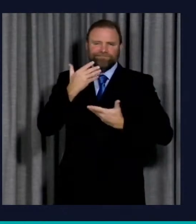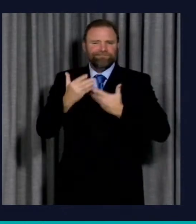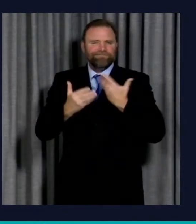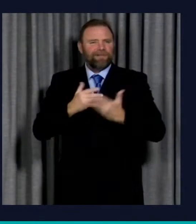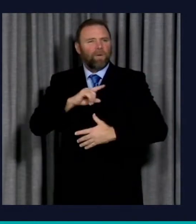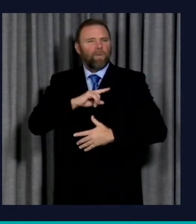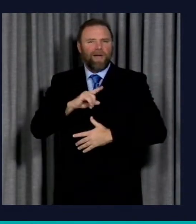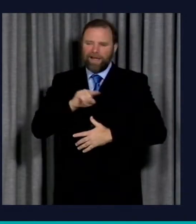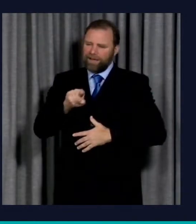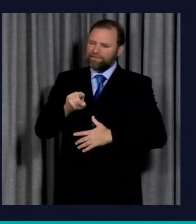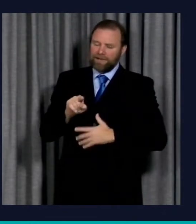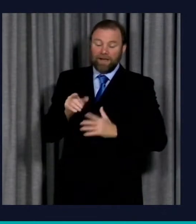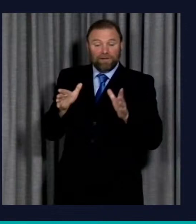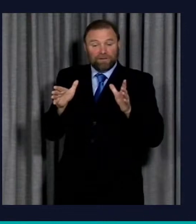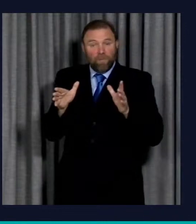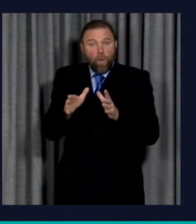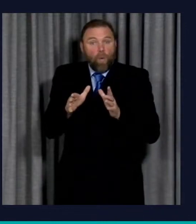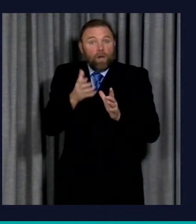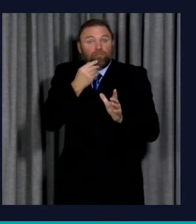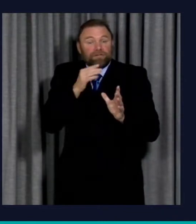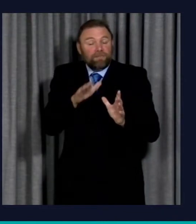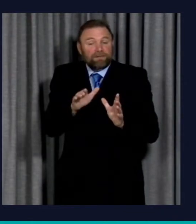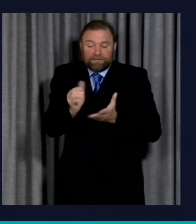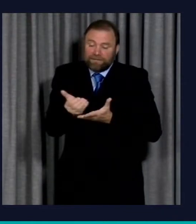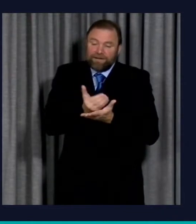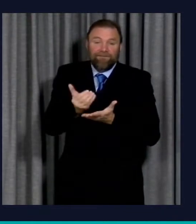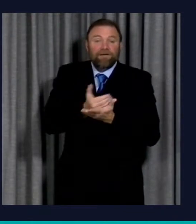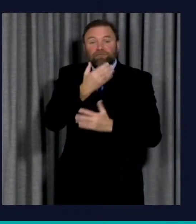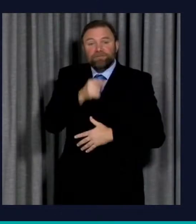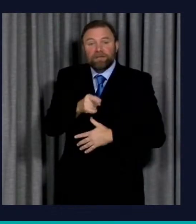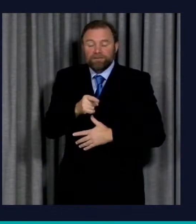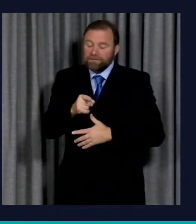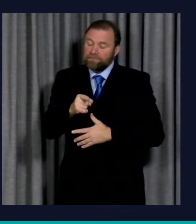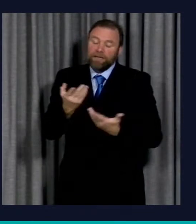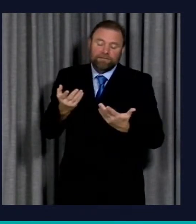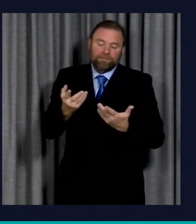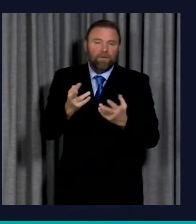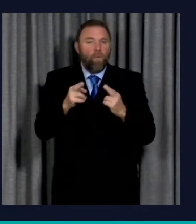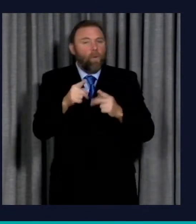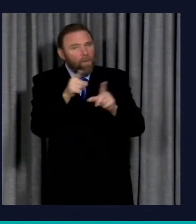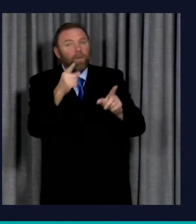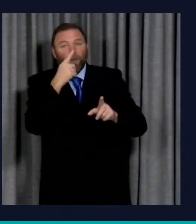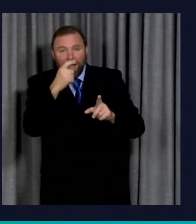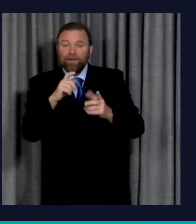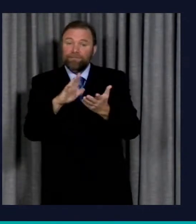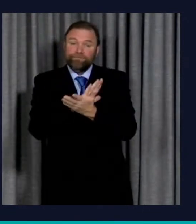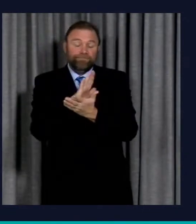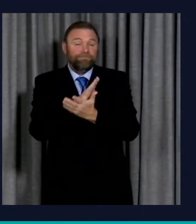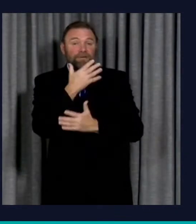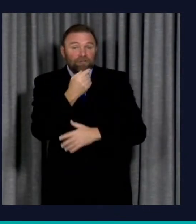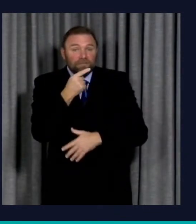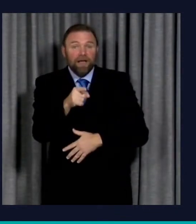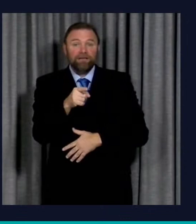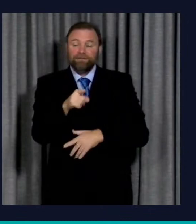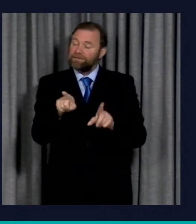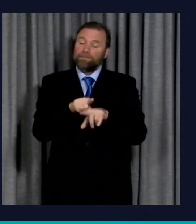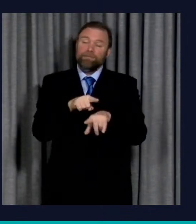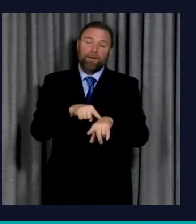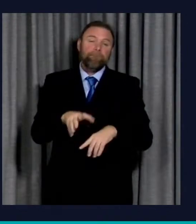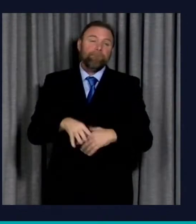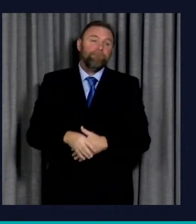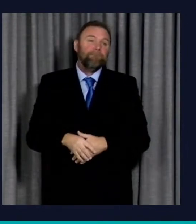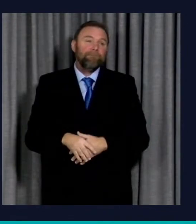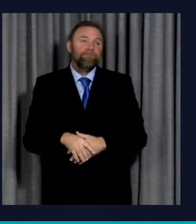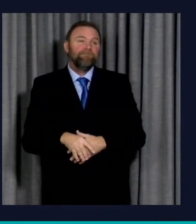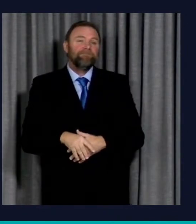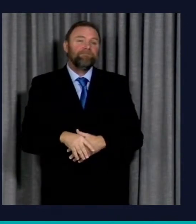said last week, a smaller Christmas is a safer Christmas, but you can have a good Christmas at the same time if you